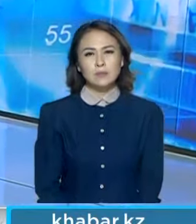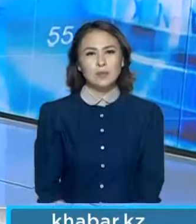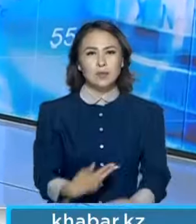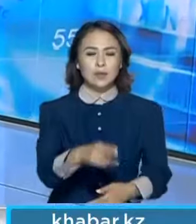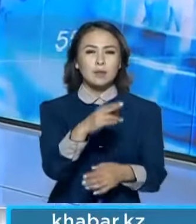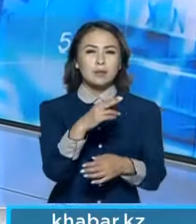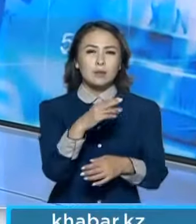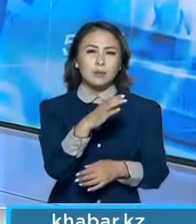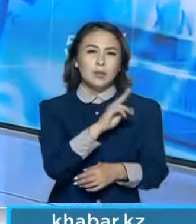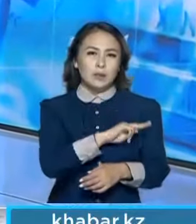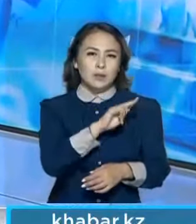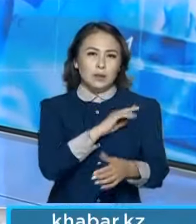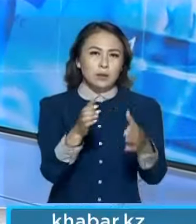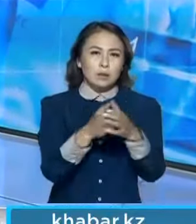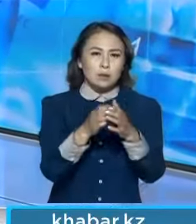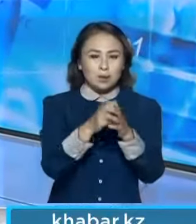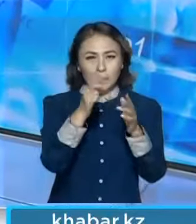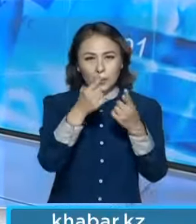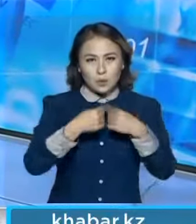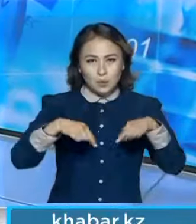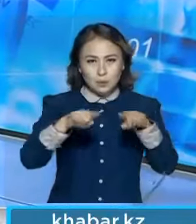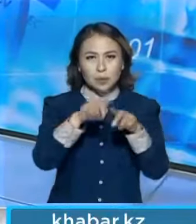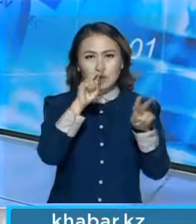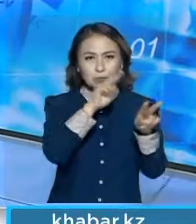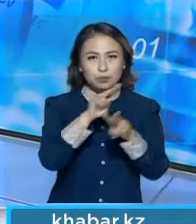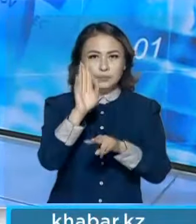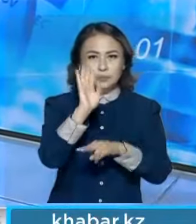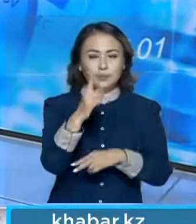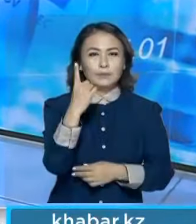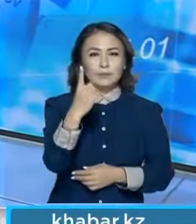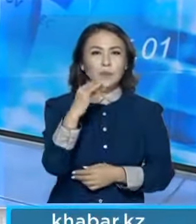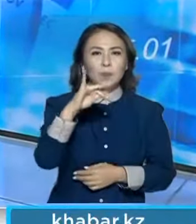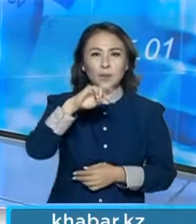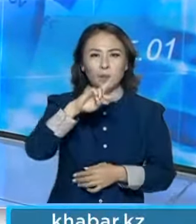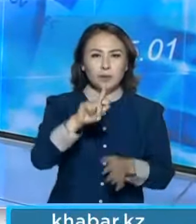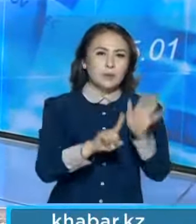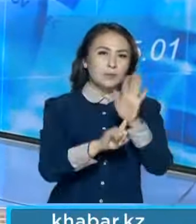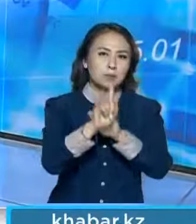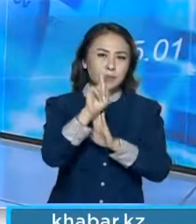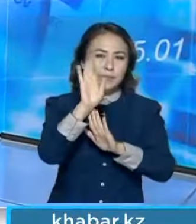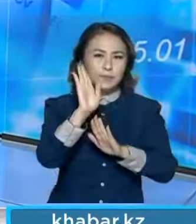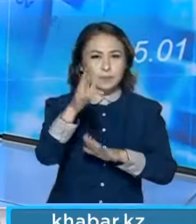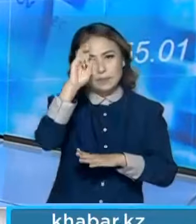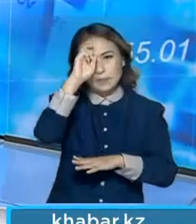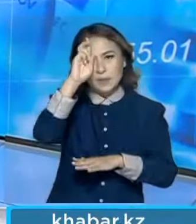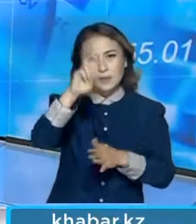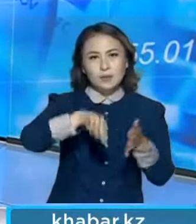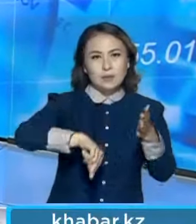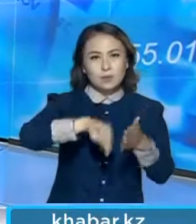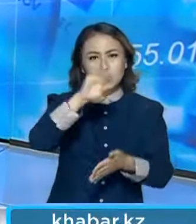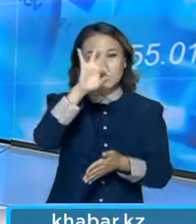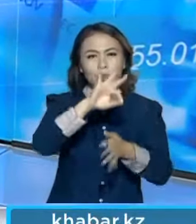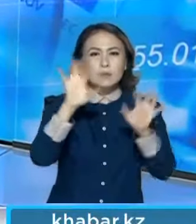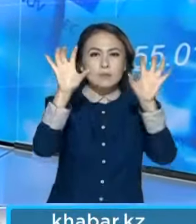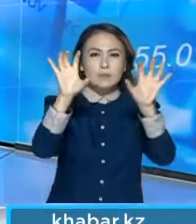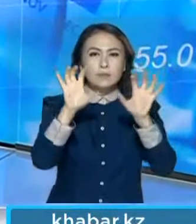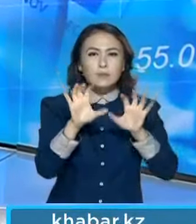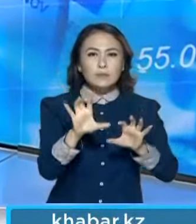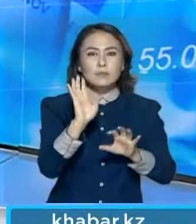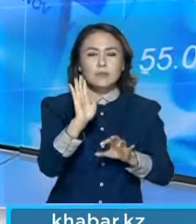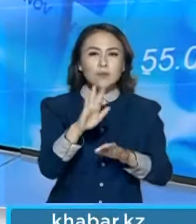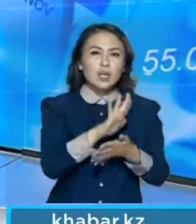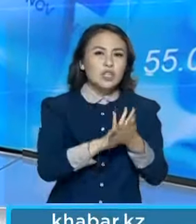Енді мердігерлердің жұмысын қоғамдық кеңестер де бақылайды. Мұндай норма 1 шілдеде қабылданған мемлекеттік сатып алу туралы